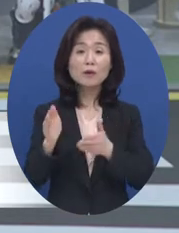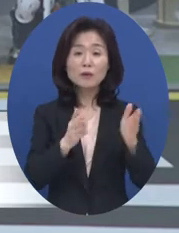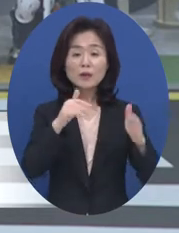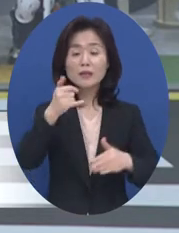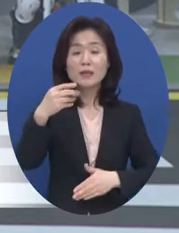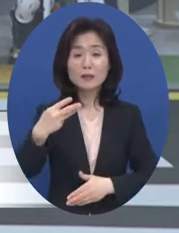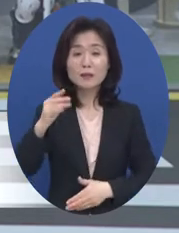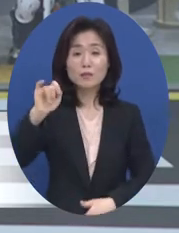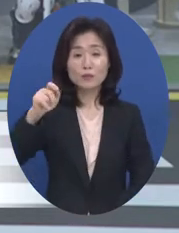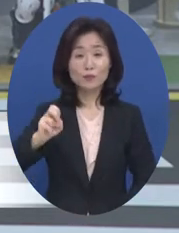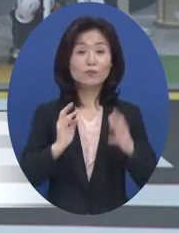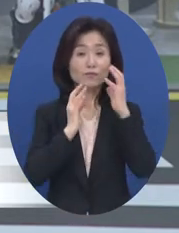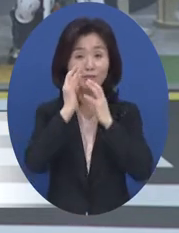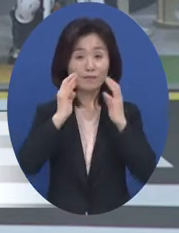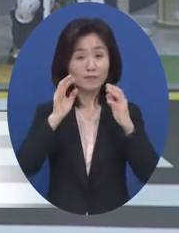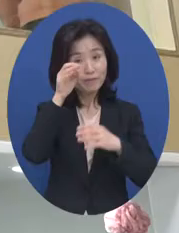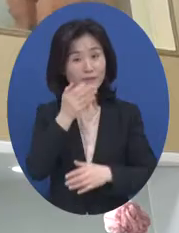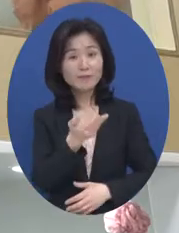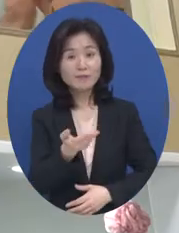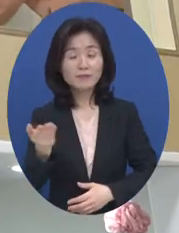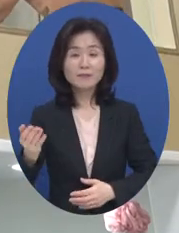최창수 기자가 소개합니다